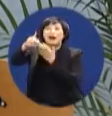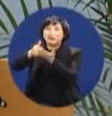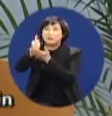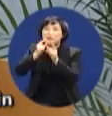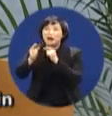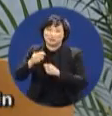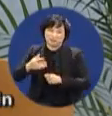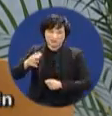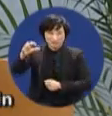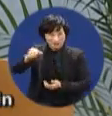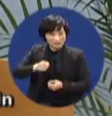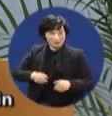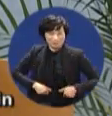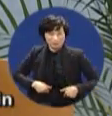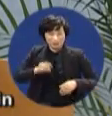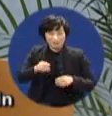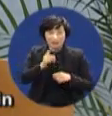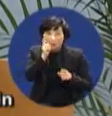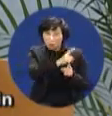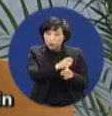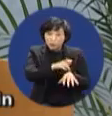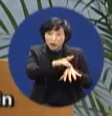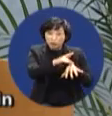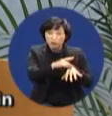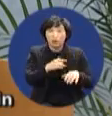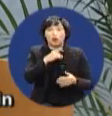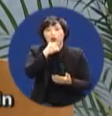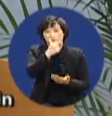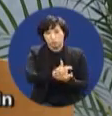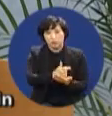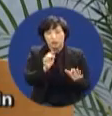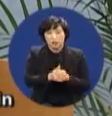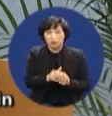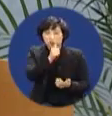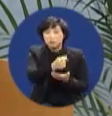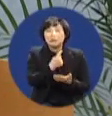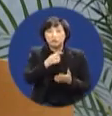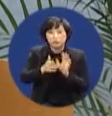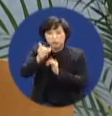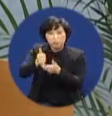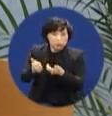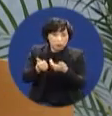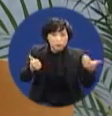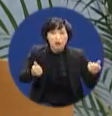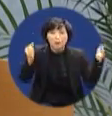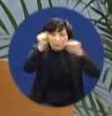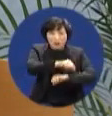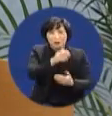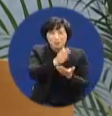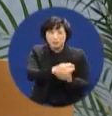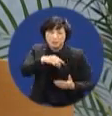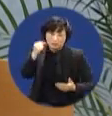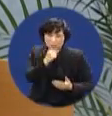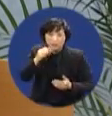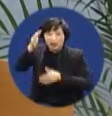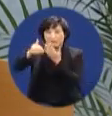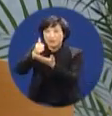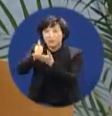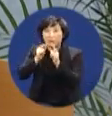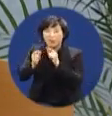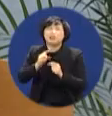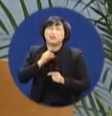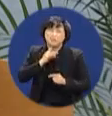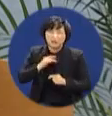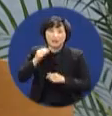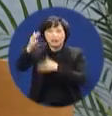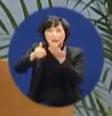말씀, 그 마귀 사단 귀신에게 속아 죄 범하고 예수 떠나 멸망하지 않도록 철저하게 하나님의